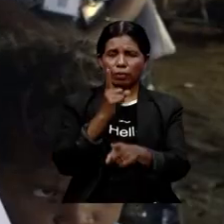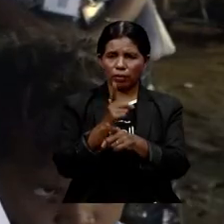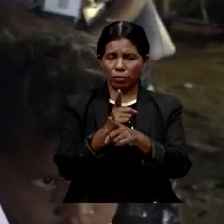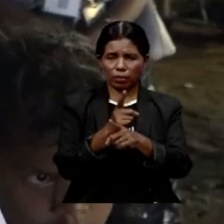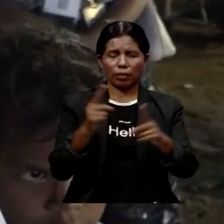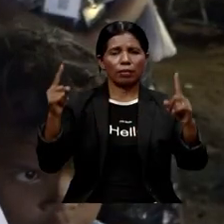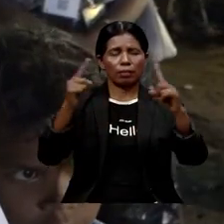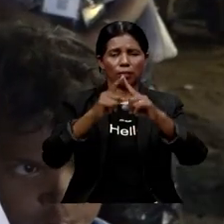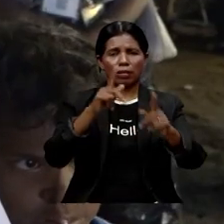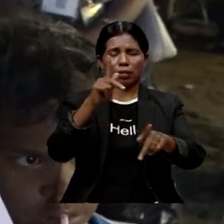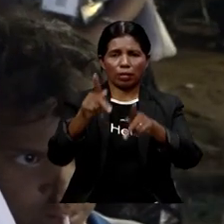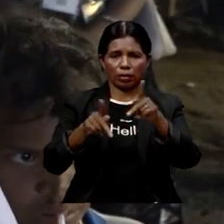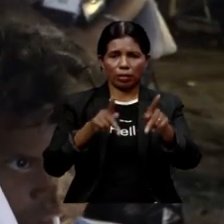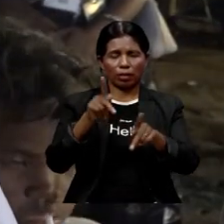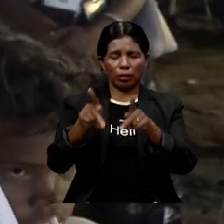sarani katolika